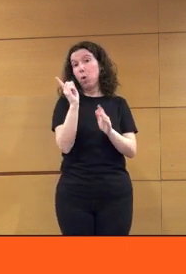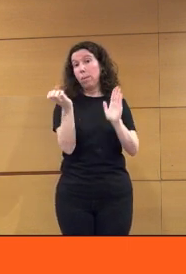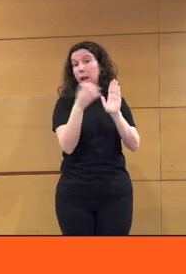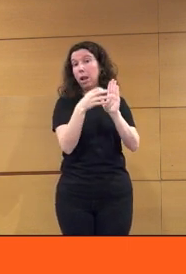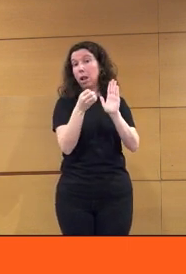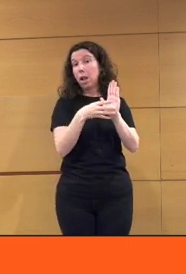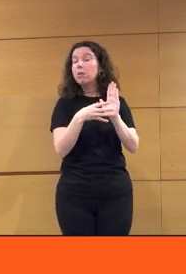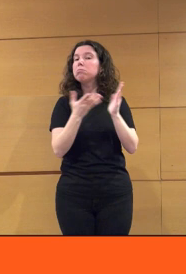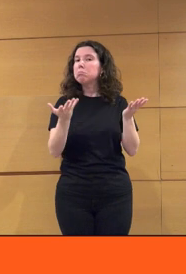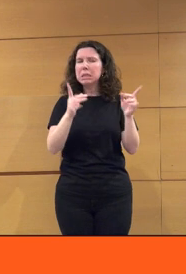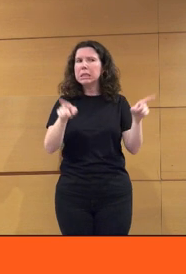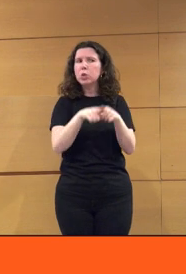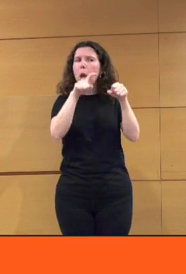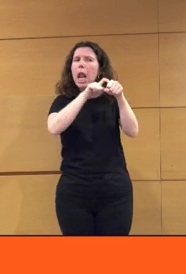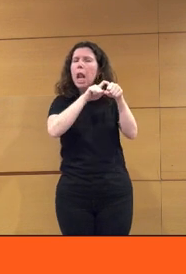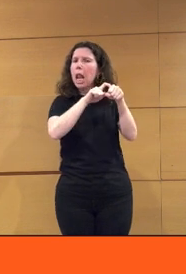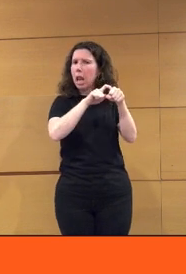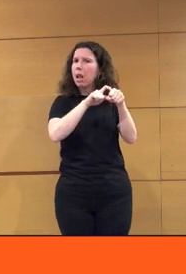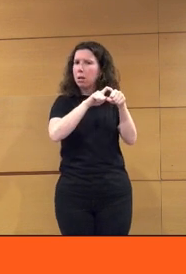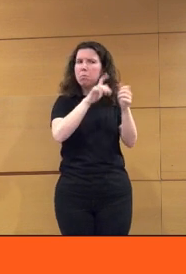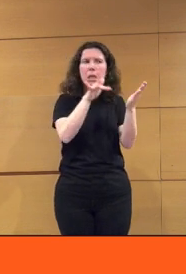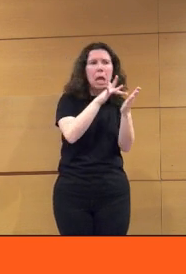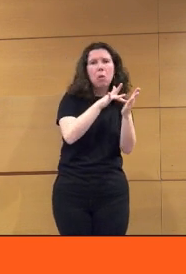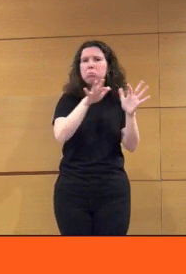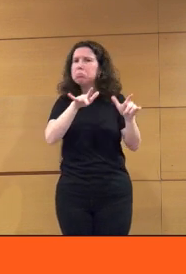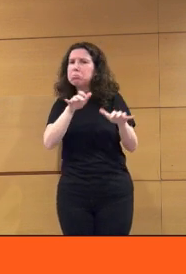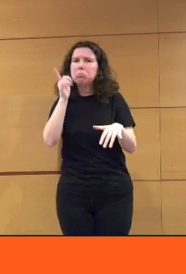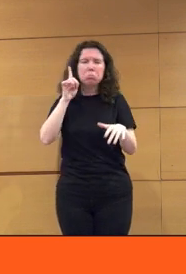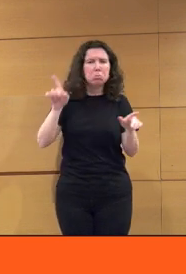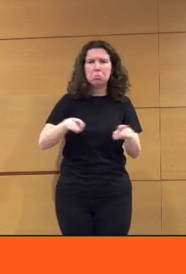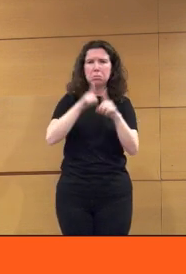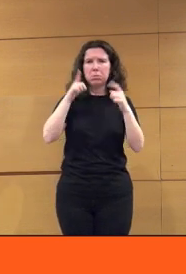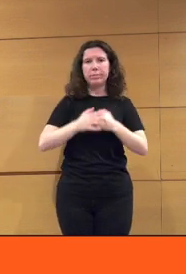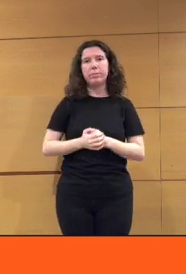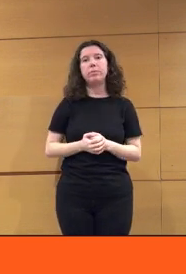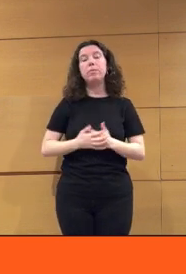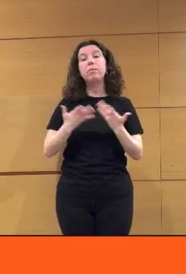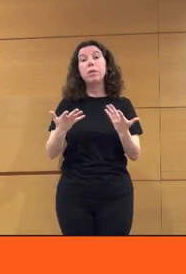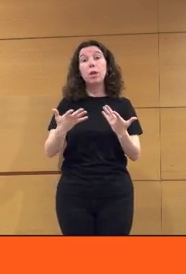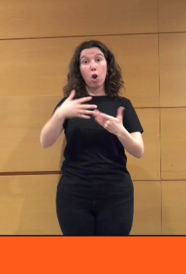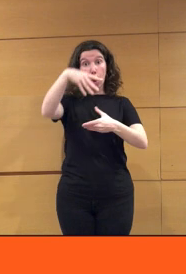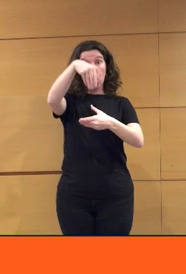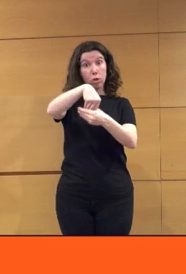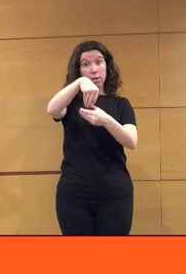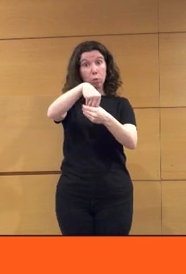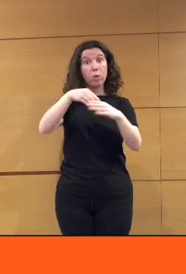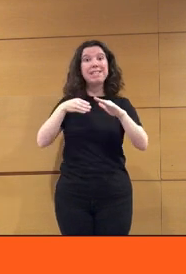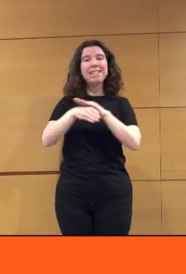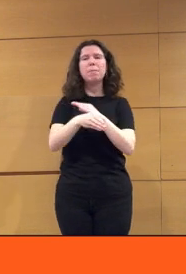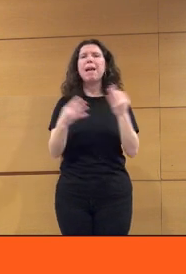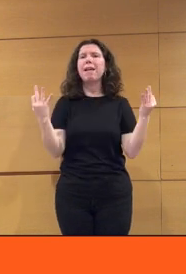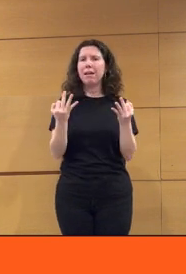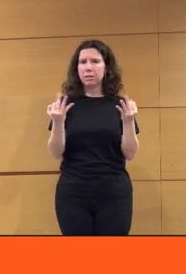independentment del dispositiu que es faci servir, i estableix que el contingut que ha de ser accessible és